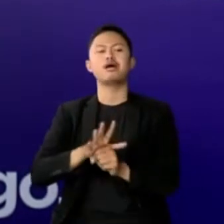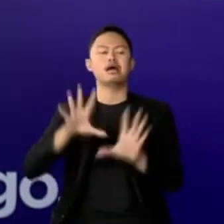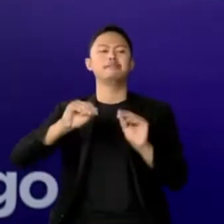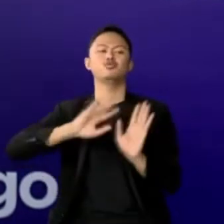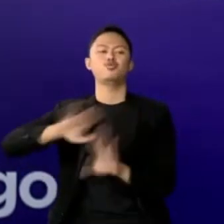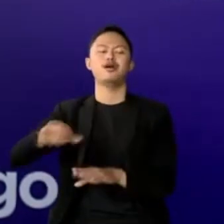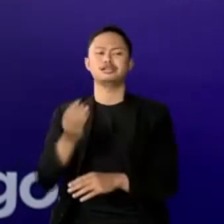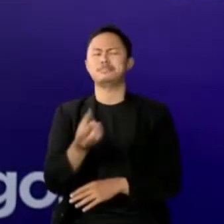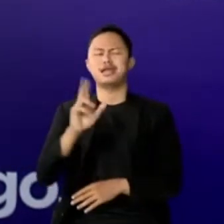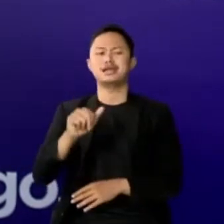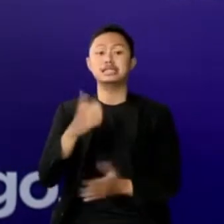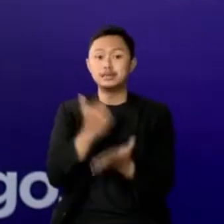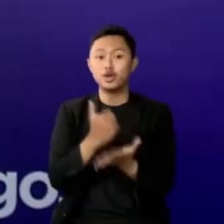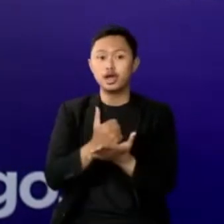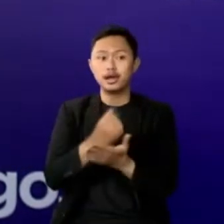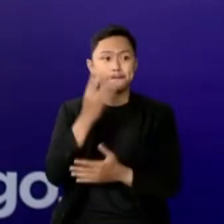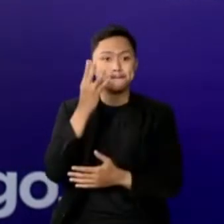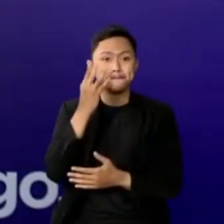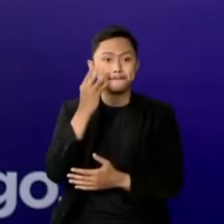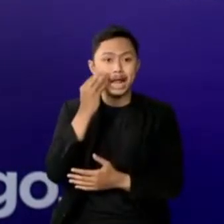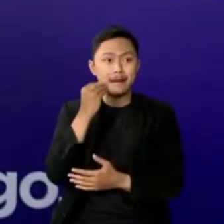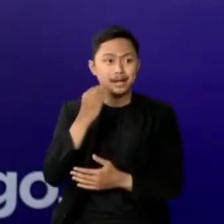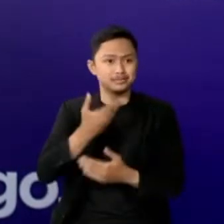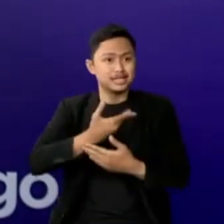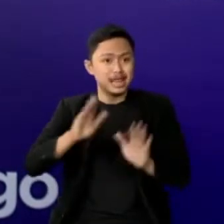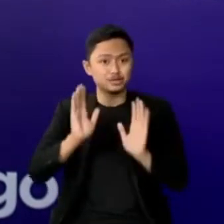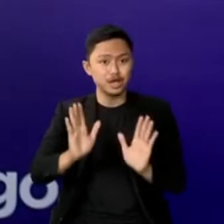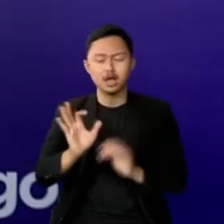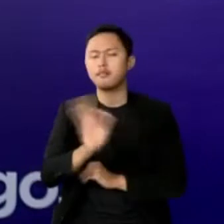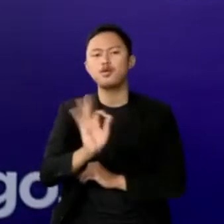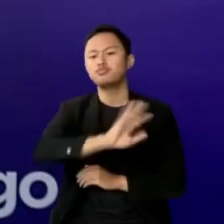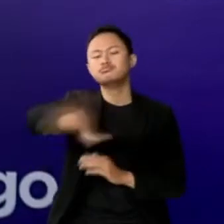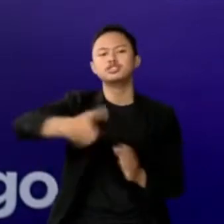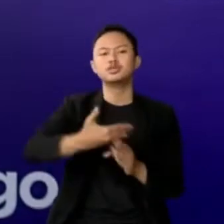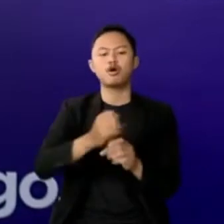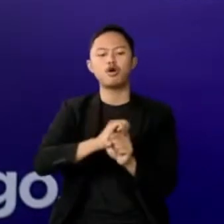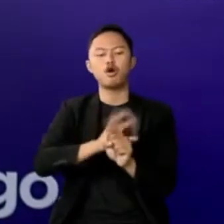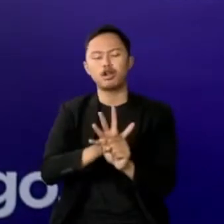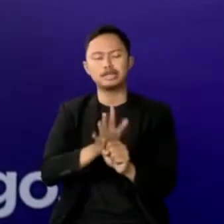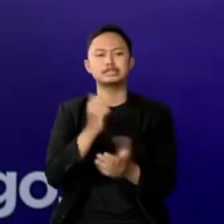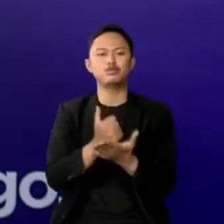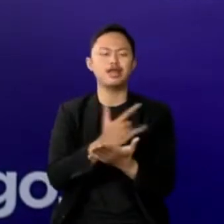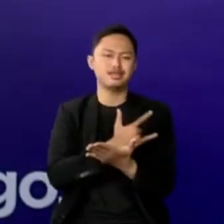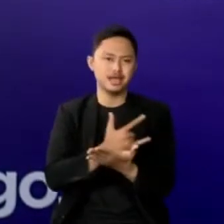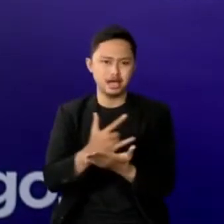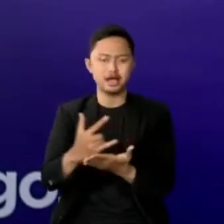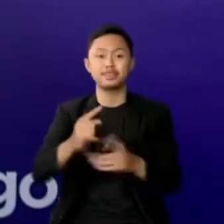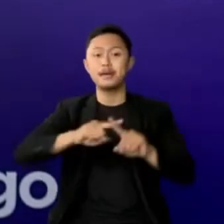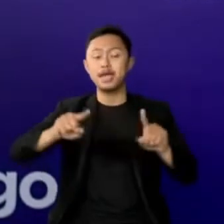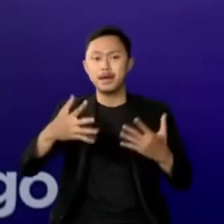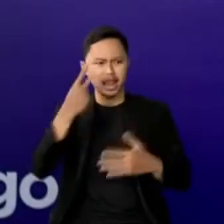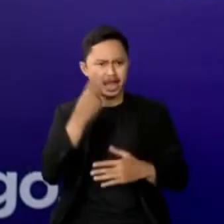itu sebenarnya pengalaman itu belum terjadi yang semua akan mengalami pandemi jadi pengalaman itu belum ada jadi kita harus lihat